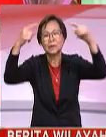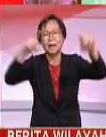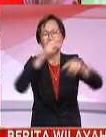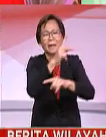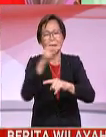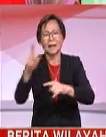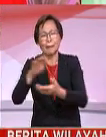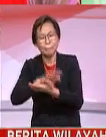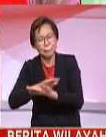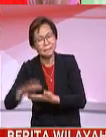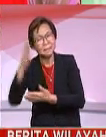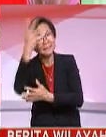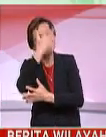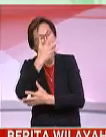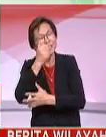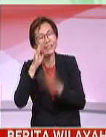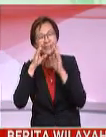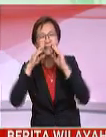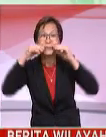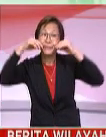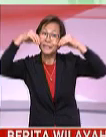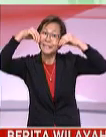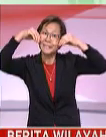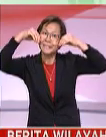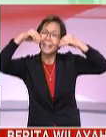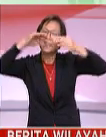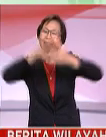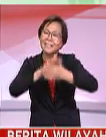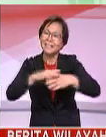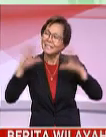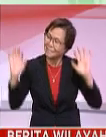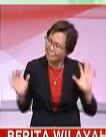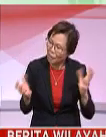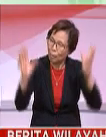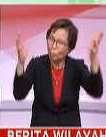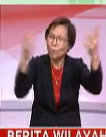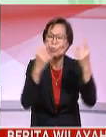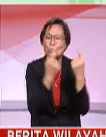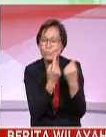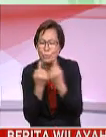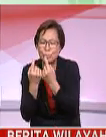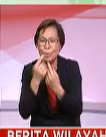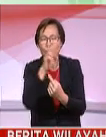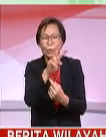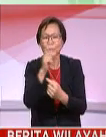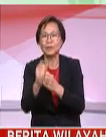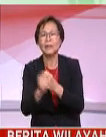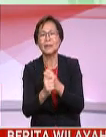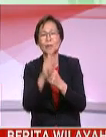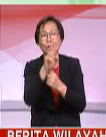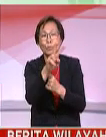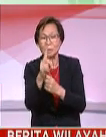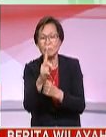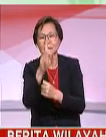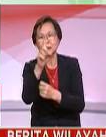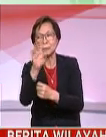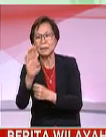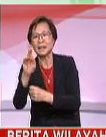cantik dan ceria. Dan selamat menyambut ulang tahun ke-21 Dewan Bandaraya Kota